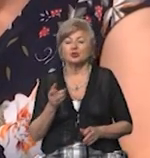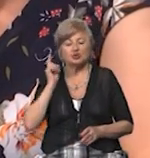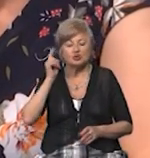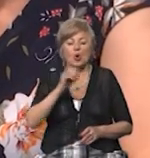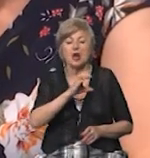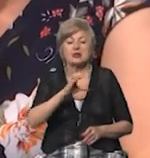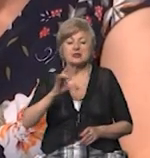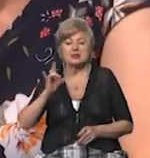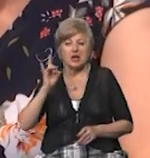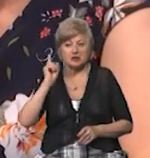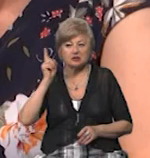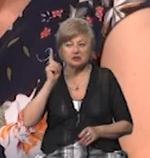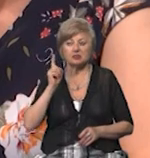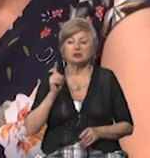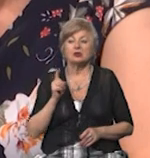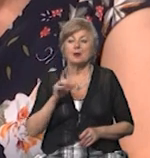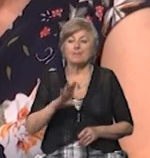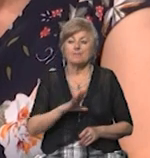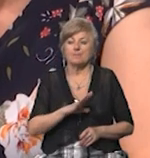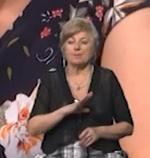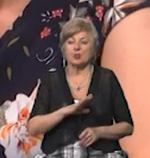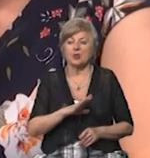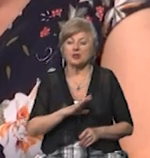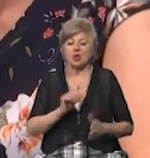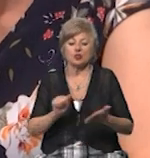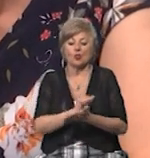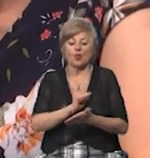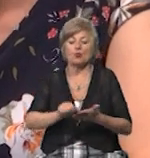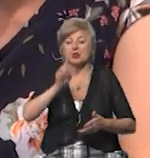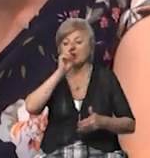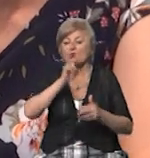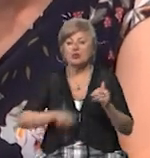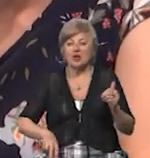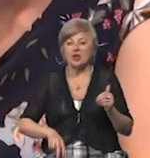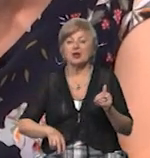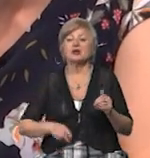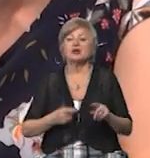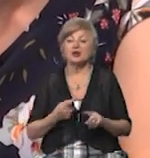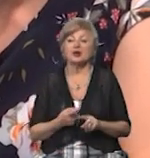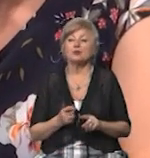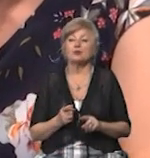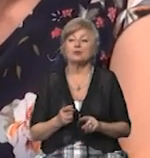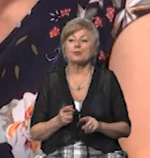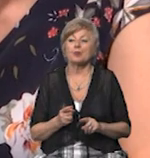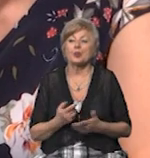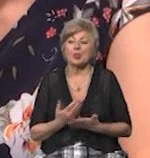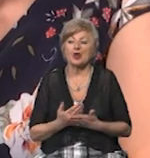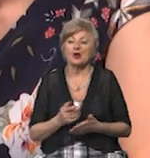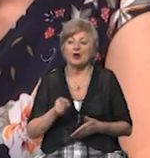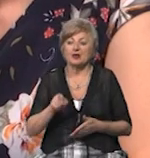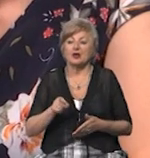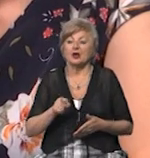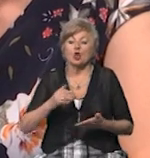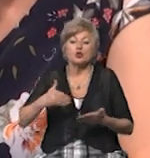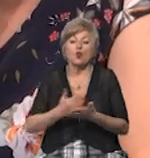радянських часах або відразу після них було втрачено документацію. Ага, соцміста саме, так? Ні, майже всього міста, крім